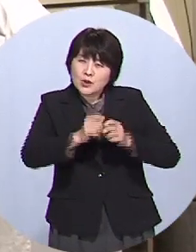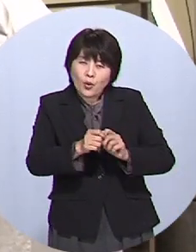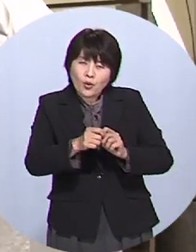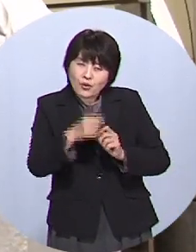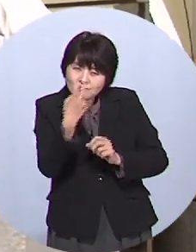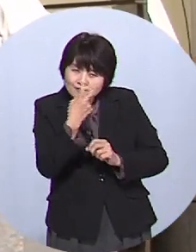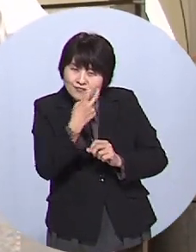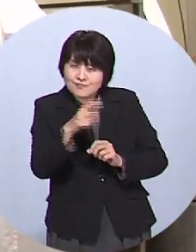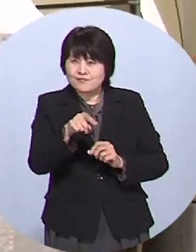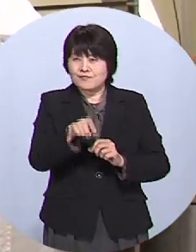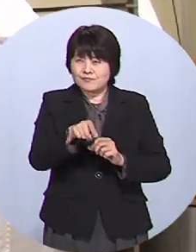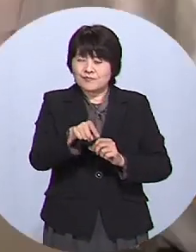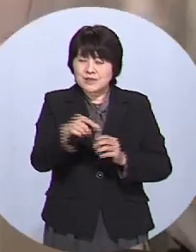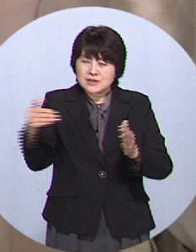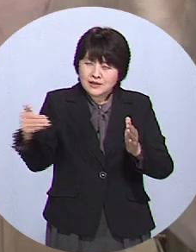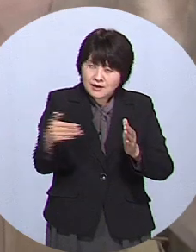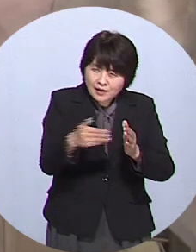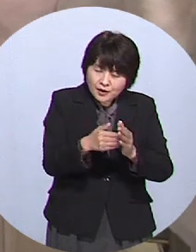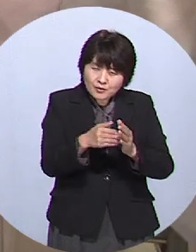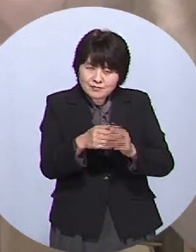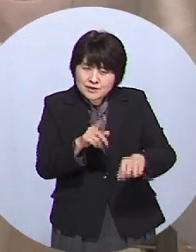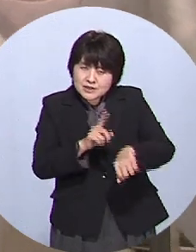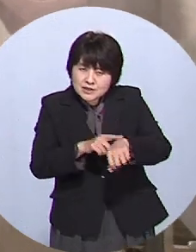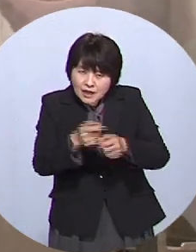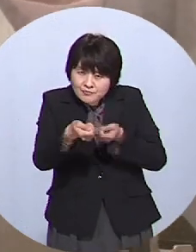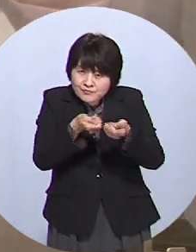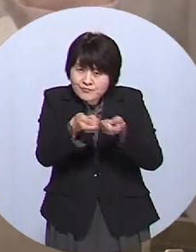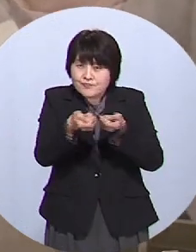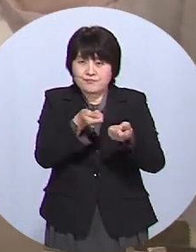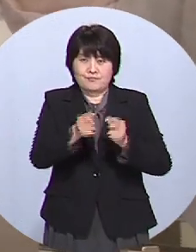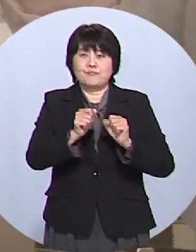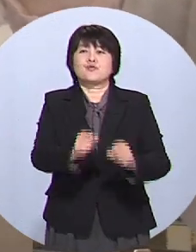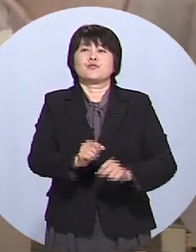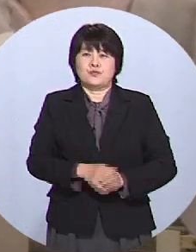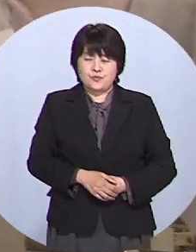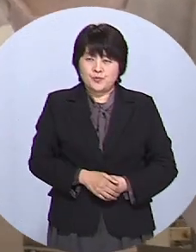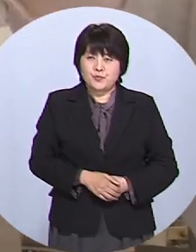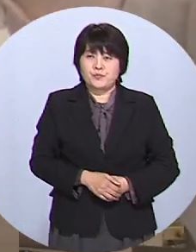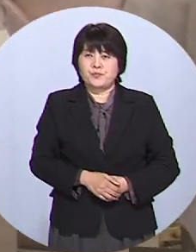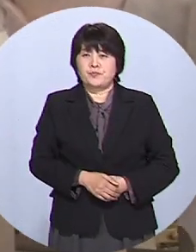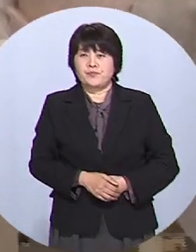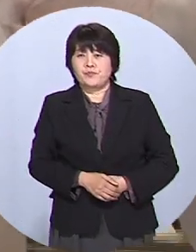チェックしながら最終的な焼き時間を調整するそうです。